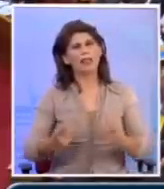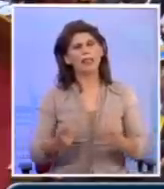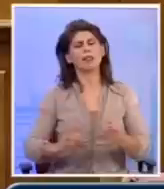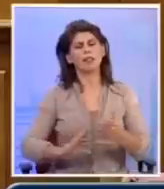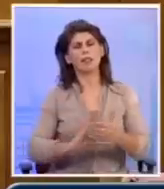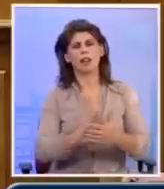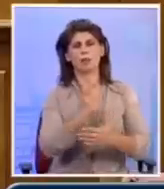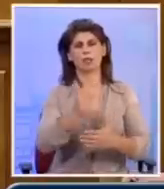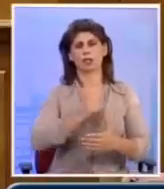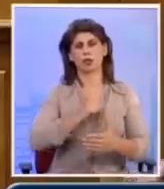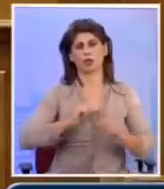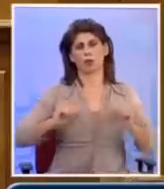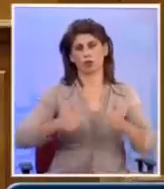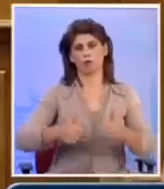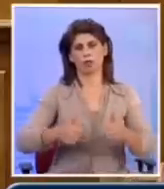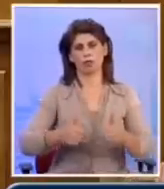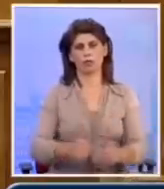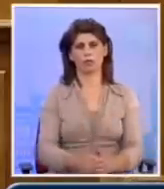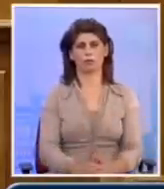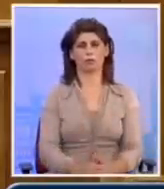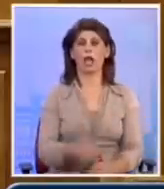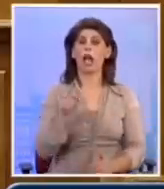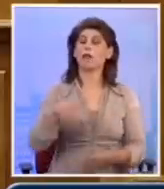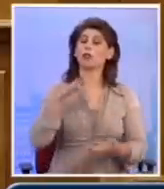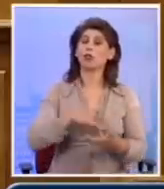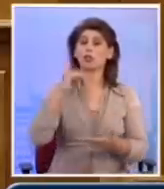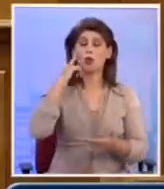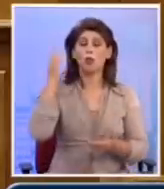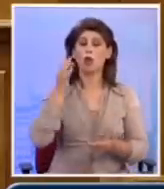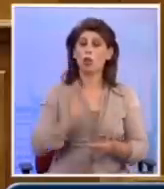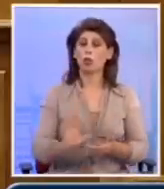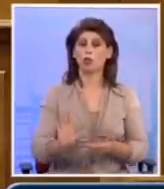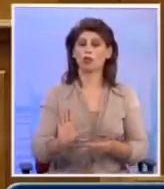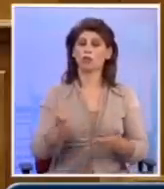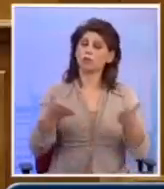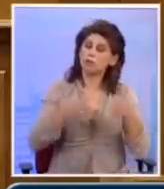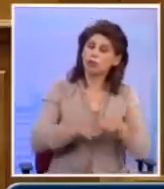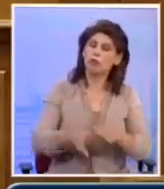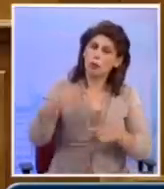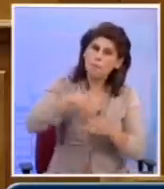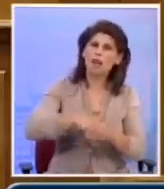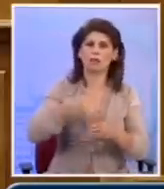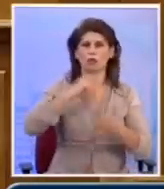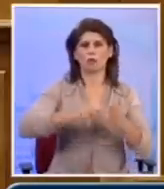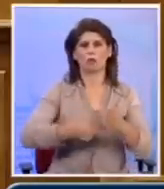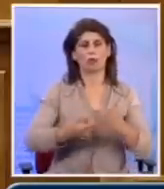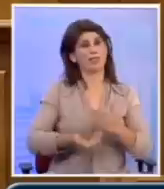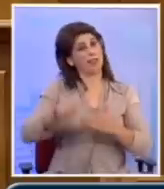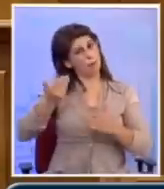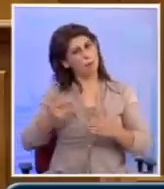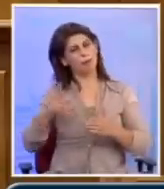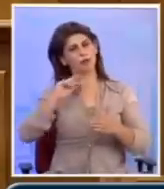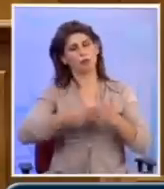ανάπτυξη της ιδιωτικής πρωτοβουλίας. Αυτός είναι ο πυρήνας, ο ιδεολογικός, που κρυβόταν μέσα στο μνημόνιο. Υπήρχε και πριν το